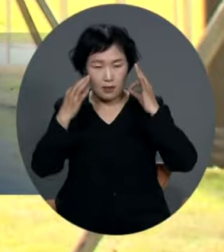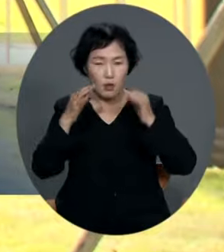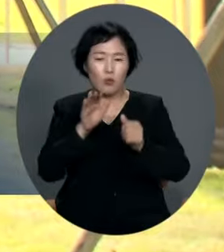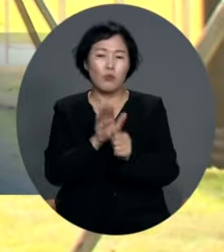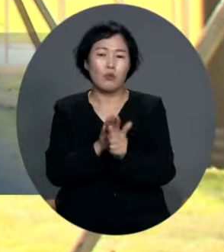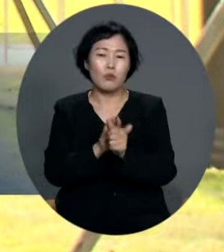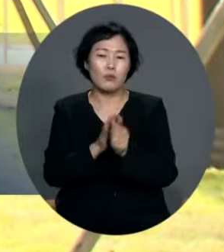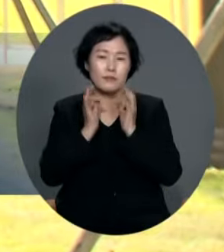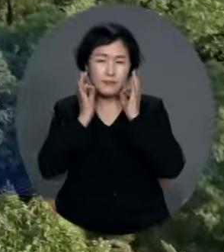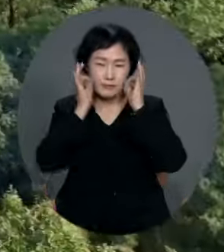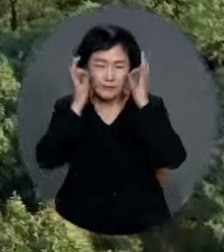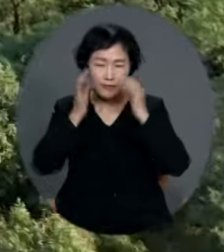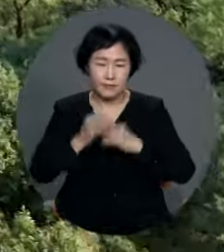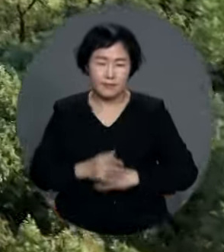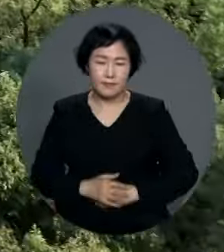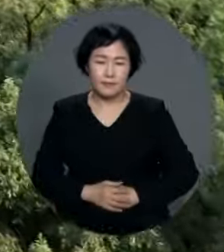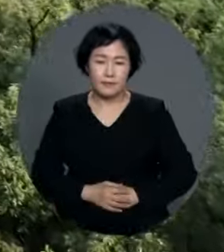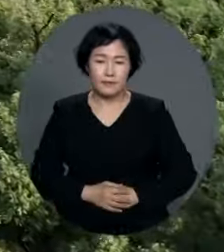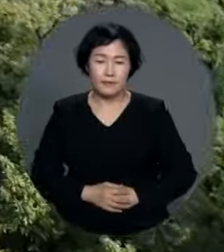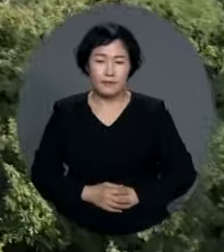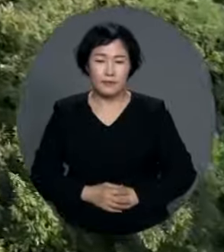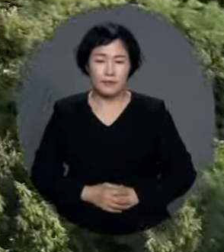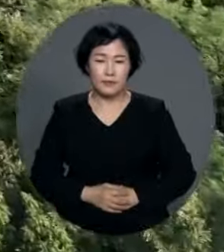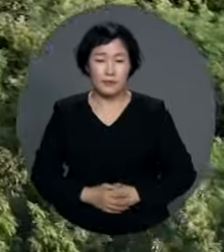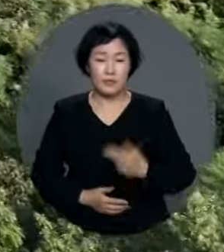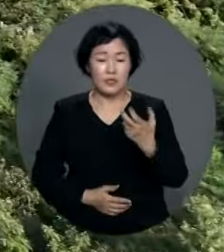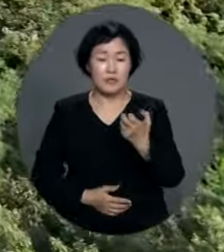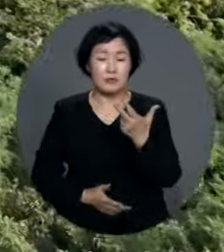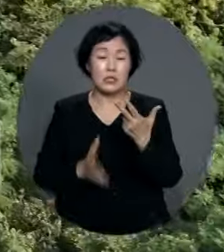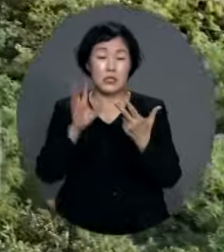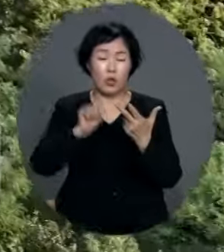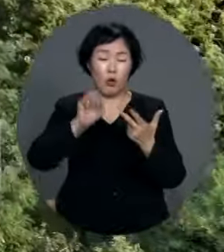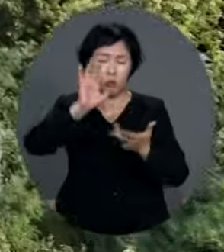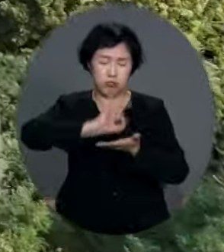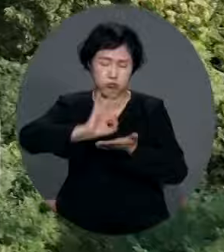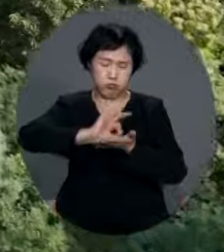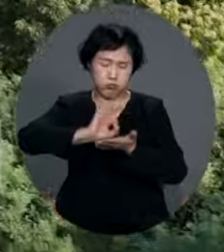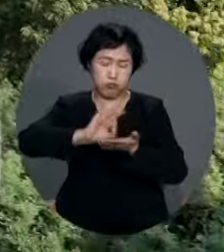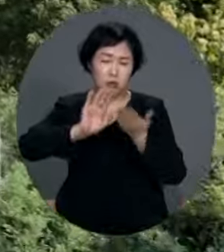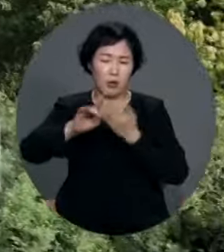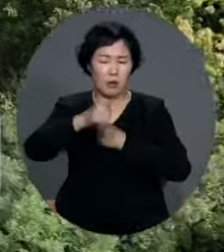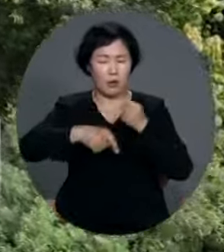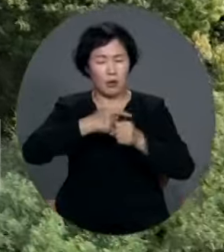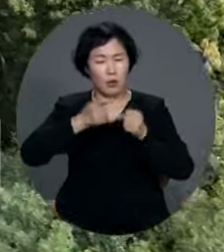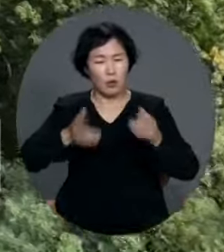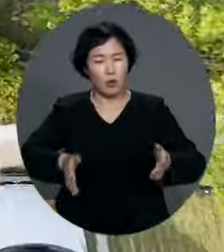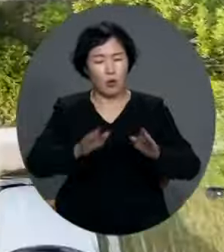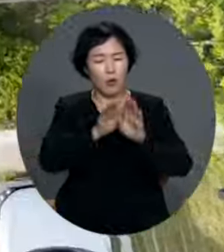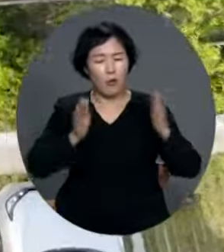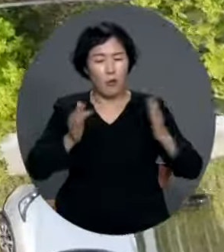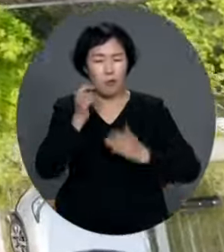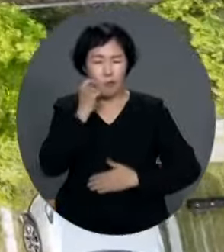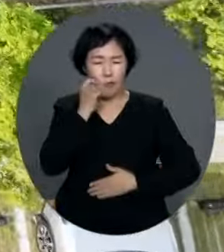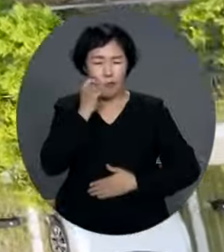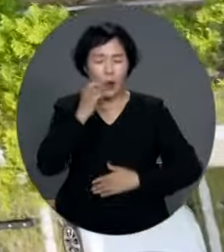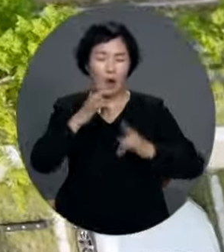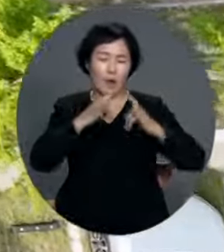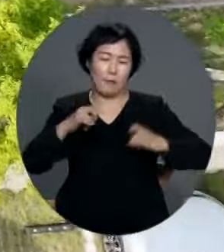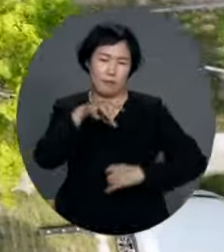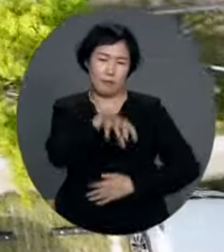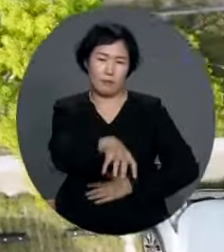수 있도록 하겠습니다. 77억 원을 들여 만들어놓고도 1년 넘게 문도 열지 못하는